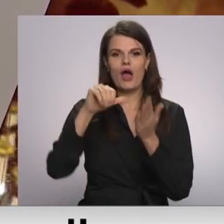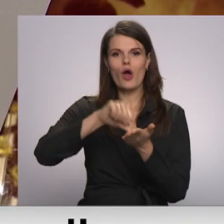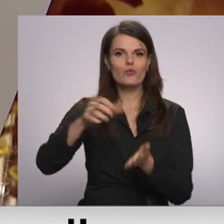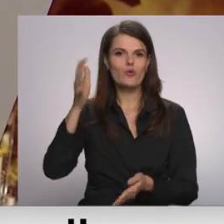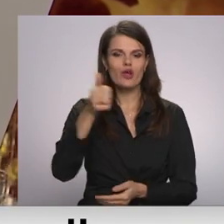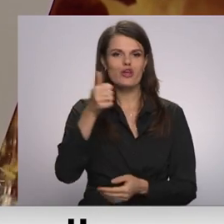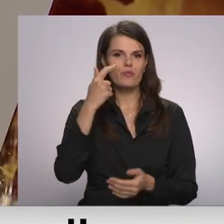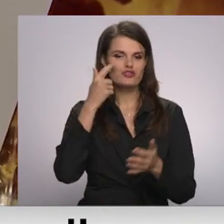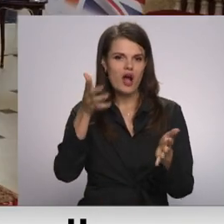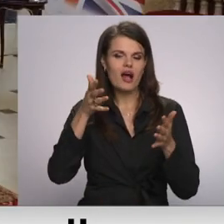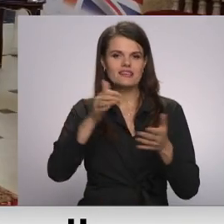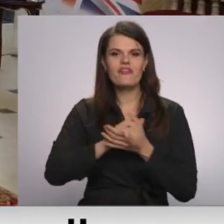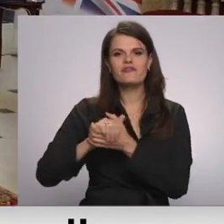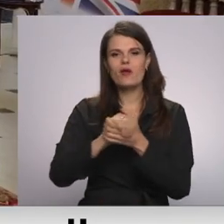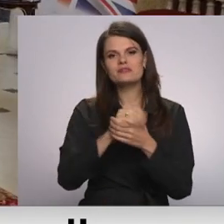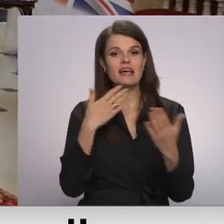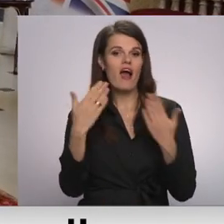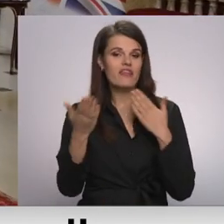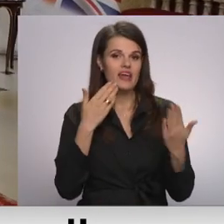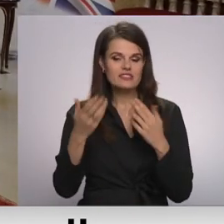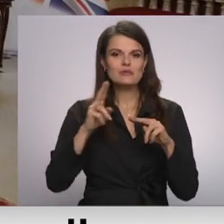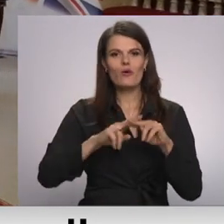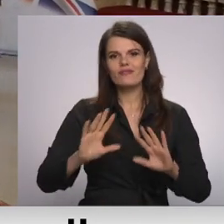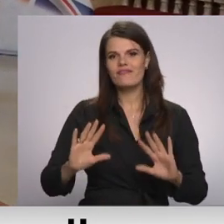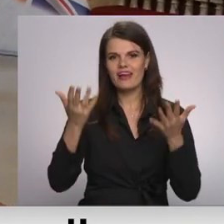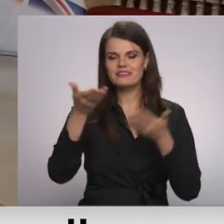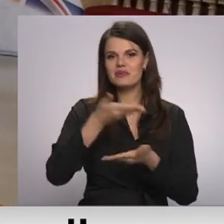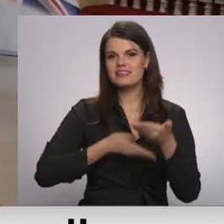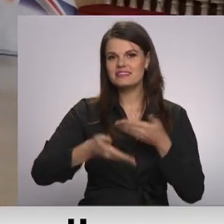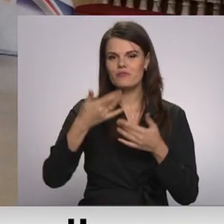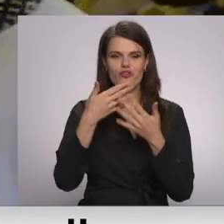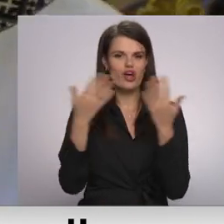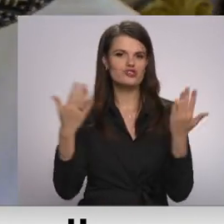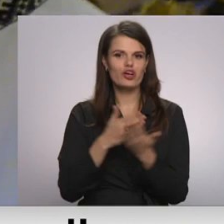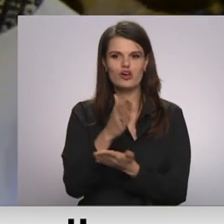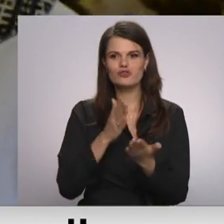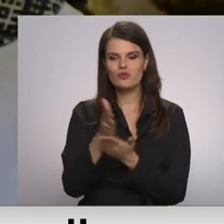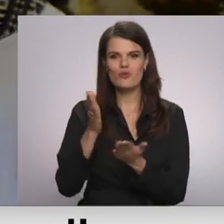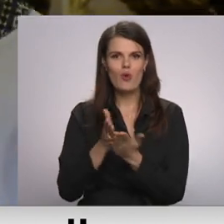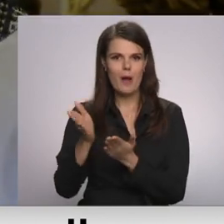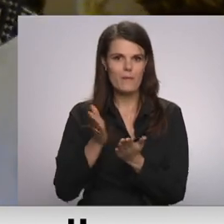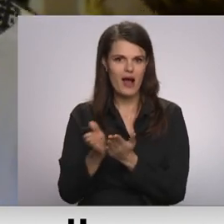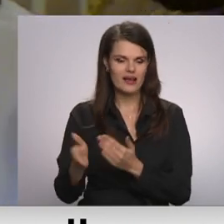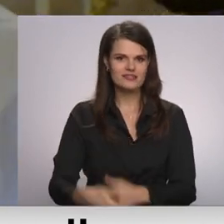īpaši akcentētas draudzīgās attiecības un veiksmīgā sadarbība dažādās jomās.